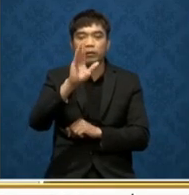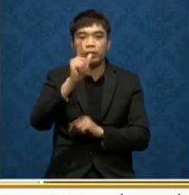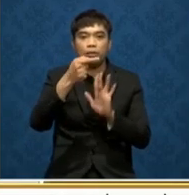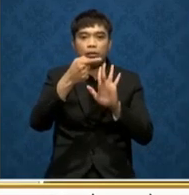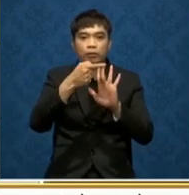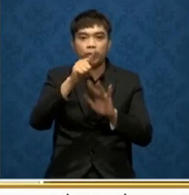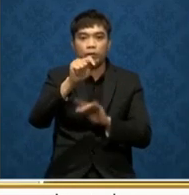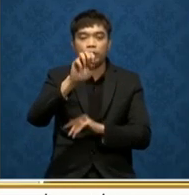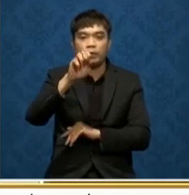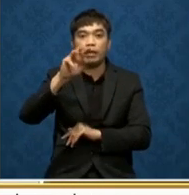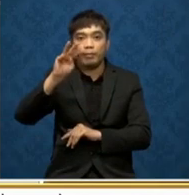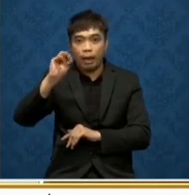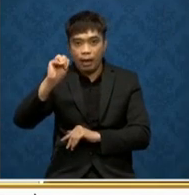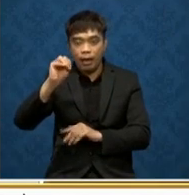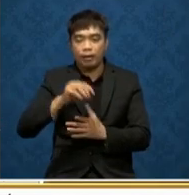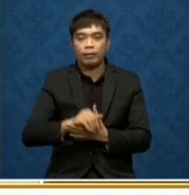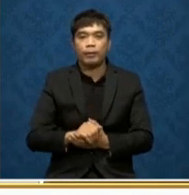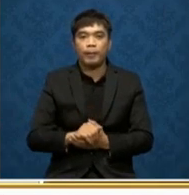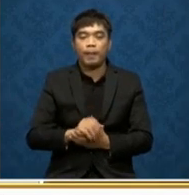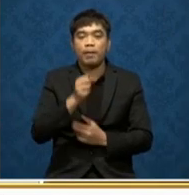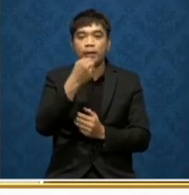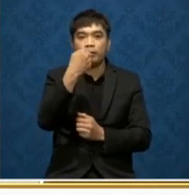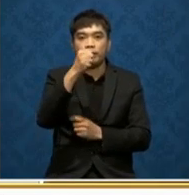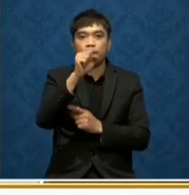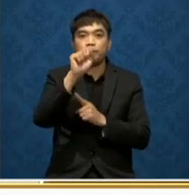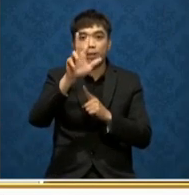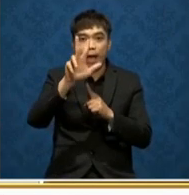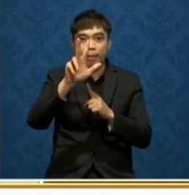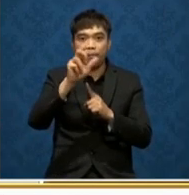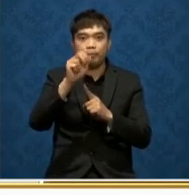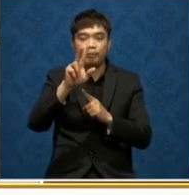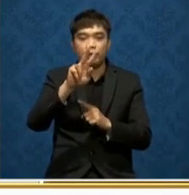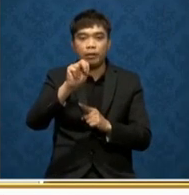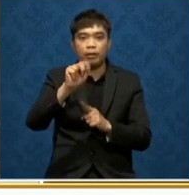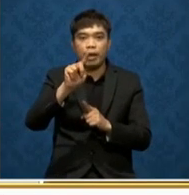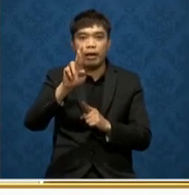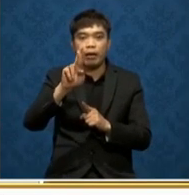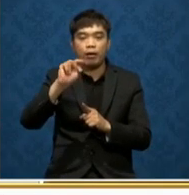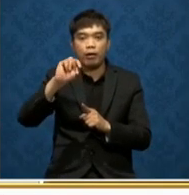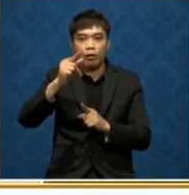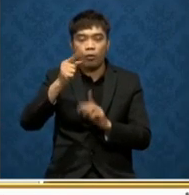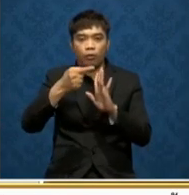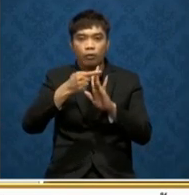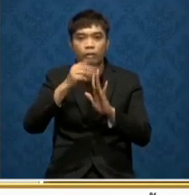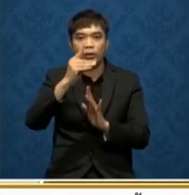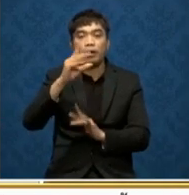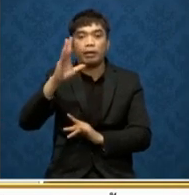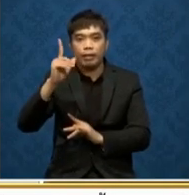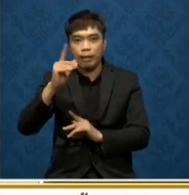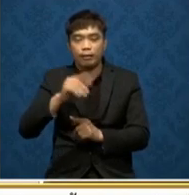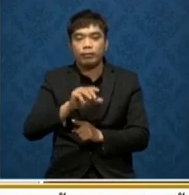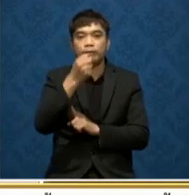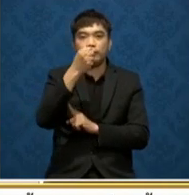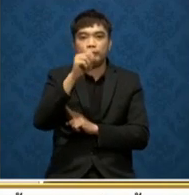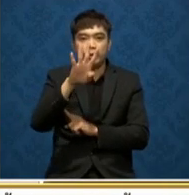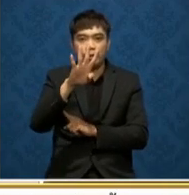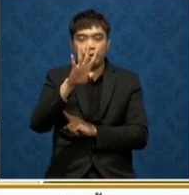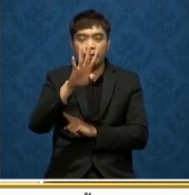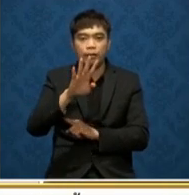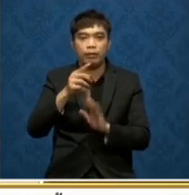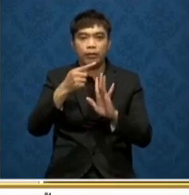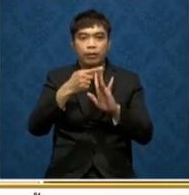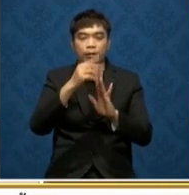มาคชพันธ์13นายณรงค์เดชอุรานกุล14น